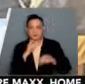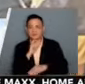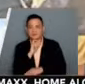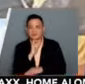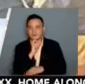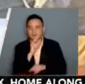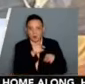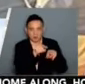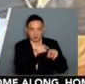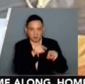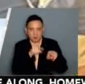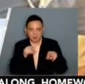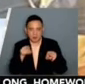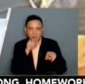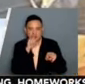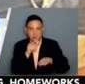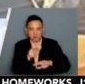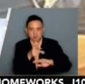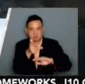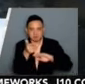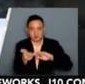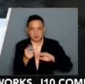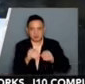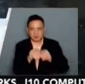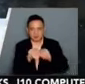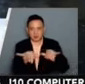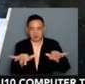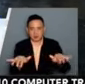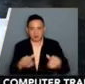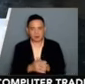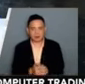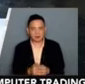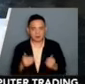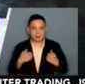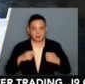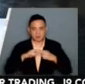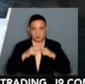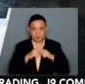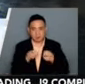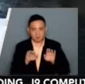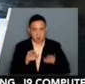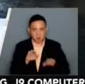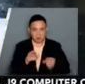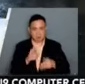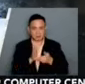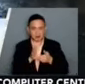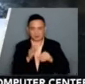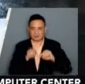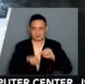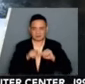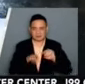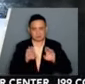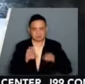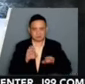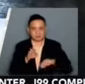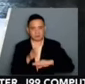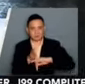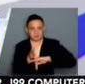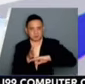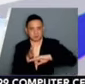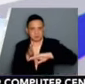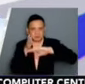sa imbestigasyon ng pulisya nagkaproblema sa preno ang truck nagtuloy-tuloy sa pag-andar hanggang natumbok ang nasa unahang